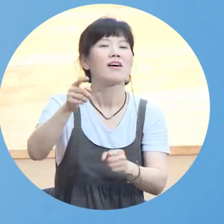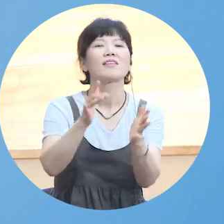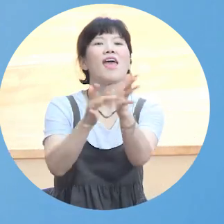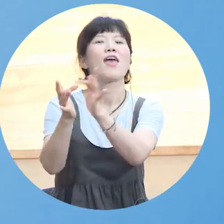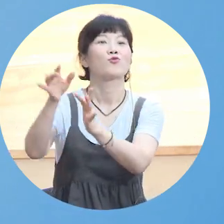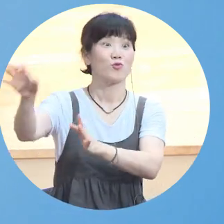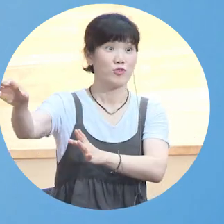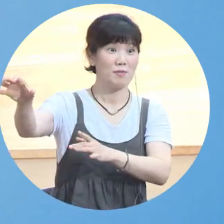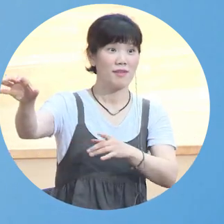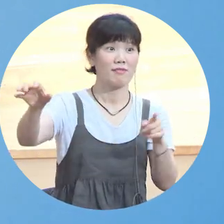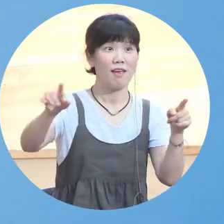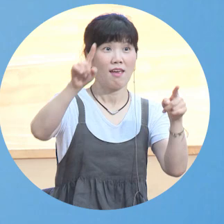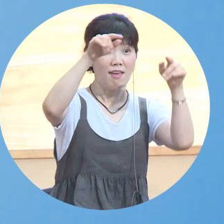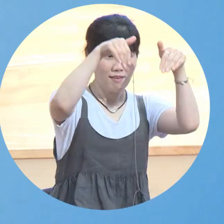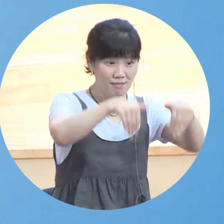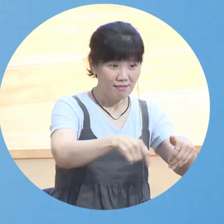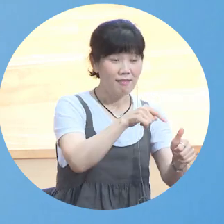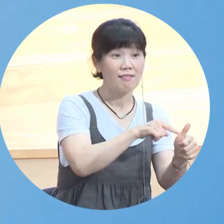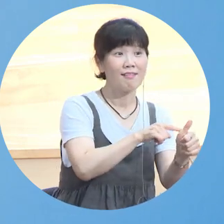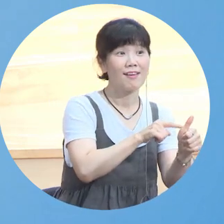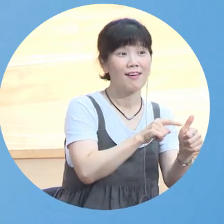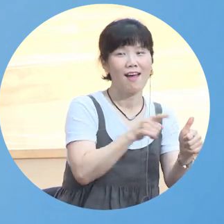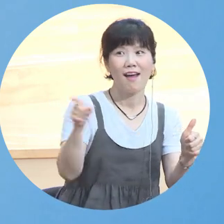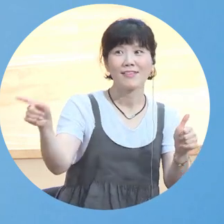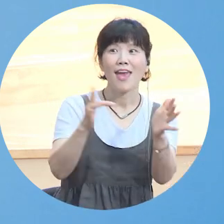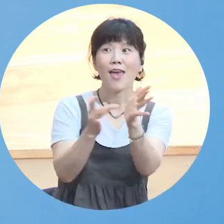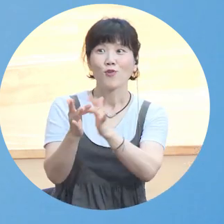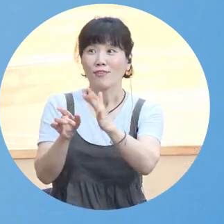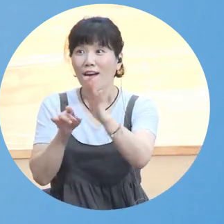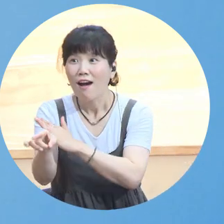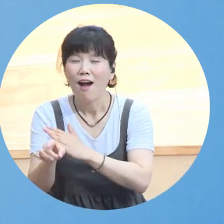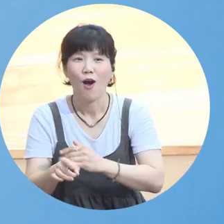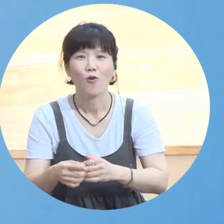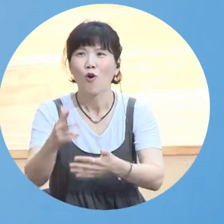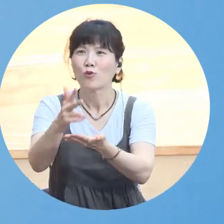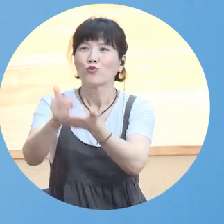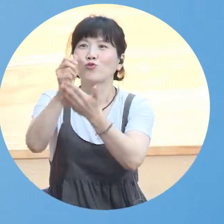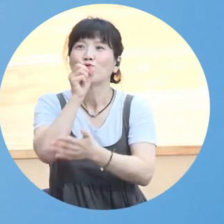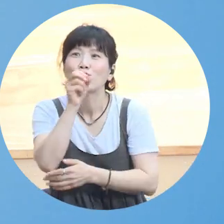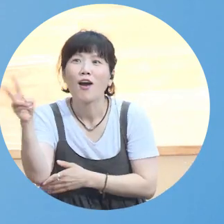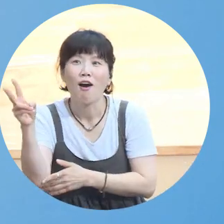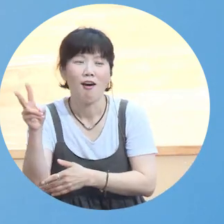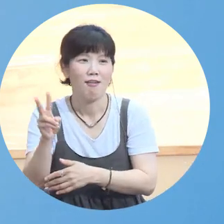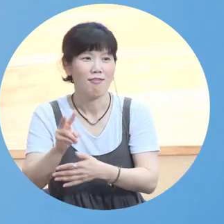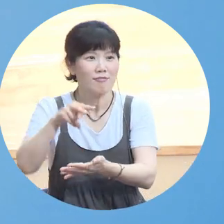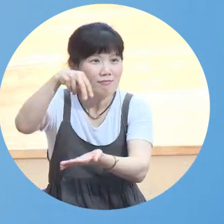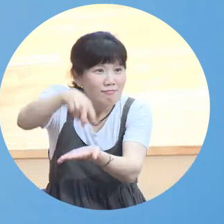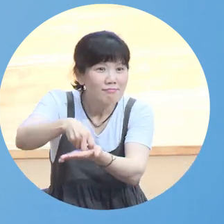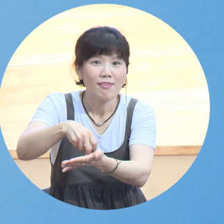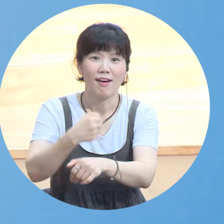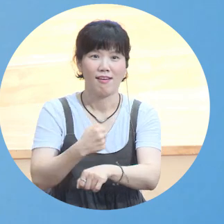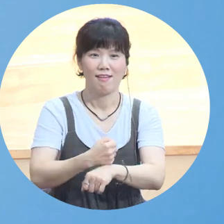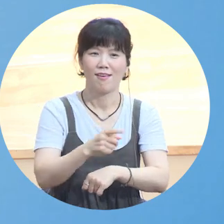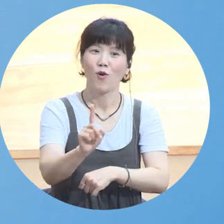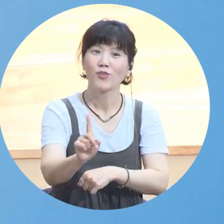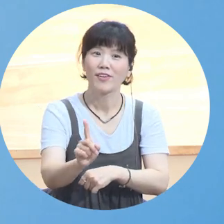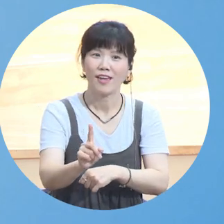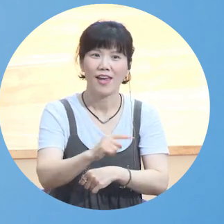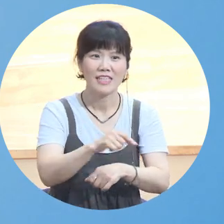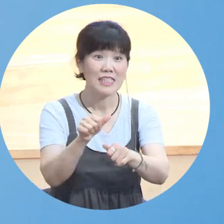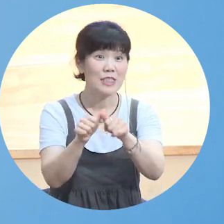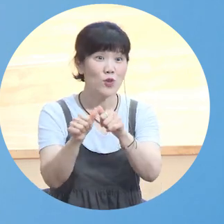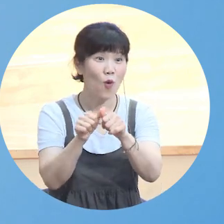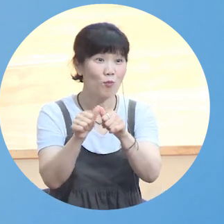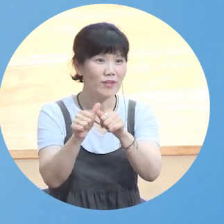신화가 예수 한테 가서 주요 라고 넙죽 엎드린 에 이아이 속물이 사람들 귀에 들어